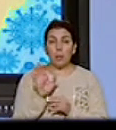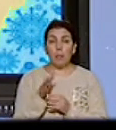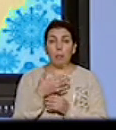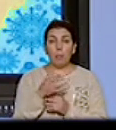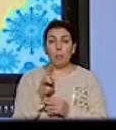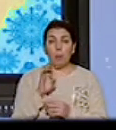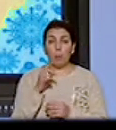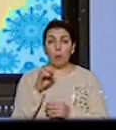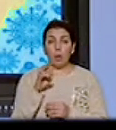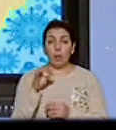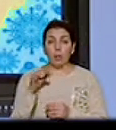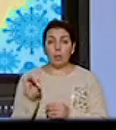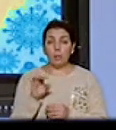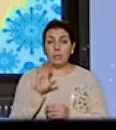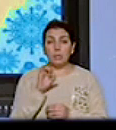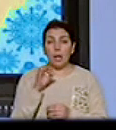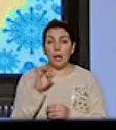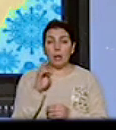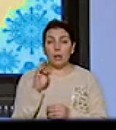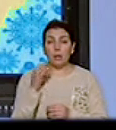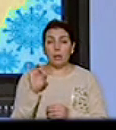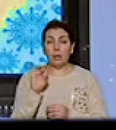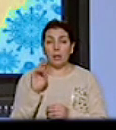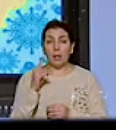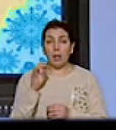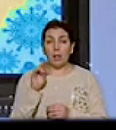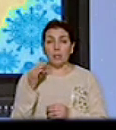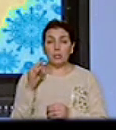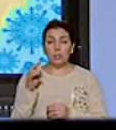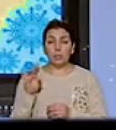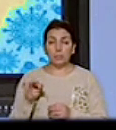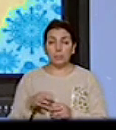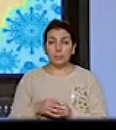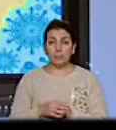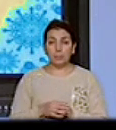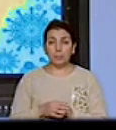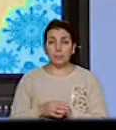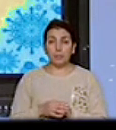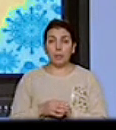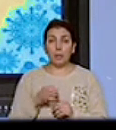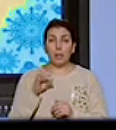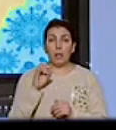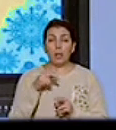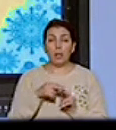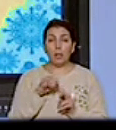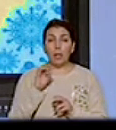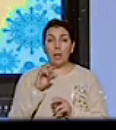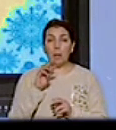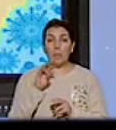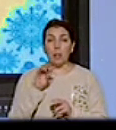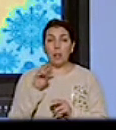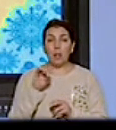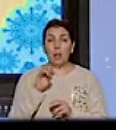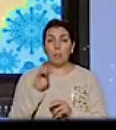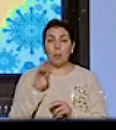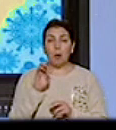погуляли, сайыр қылышты, плелся, имыллап борар